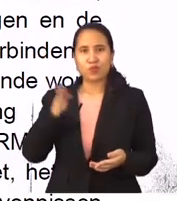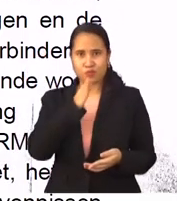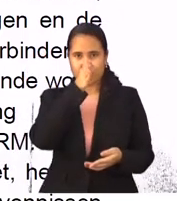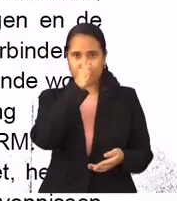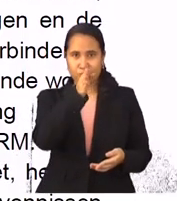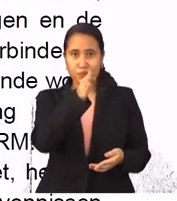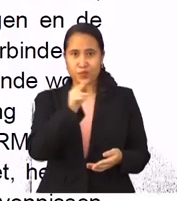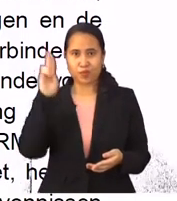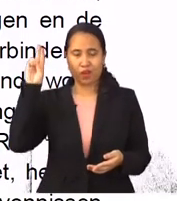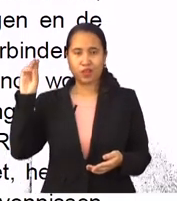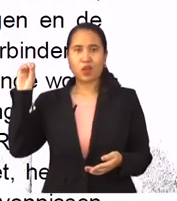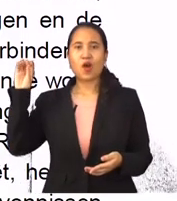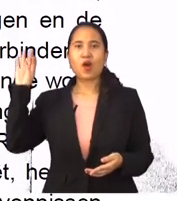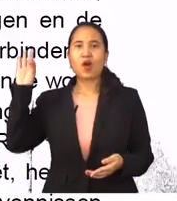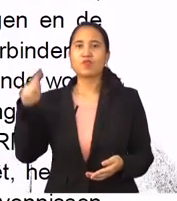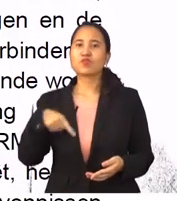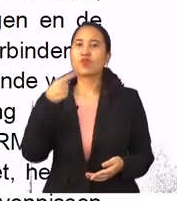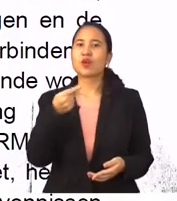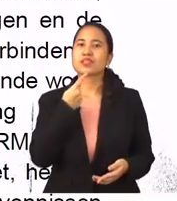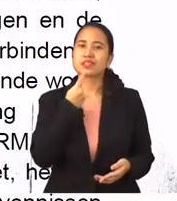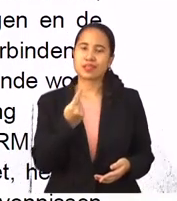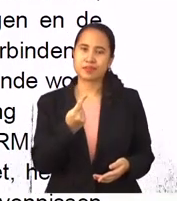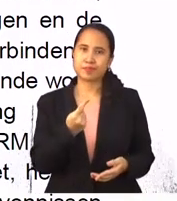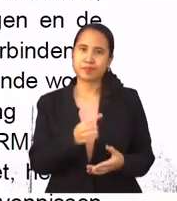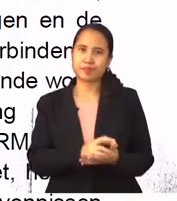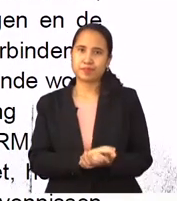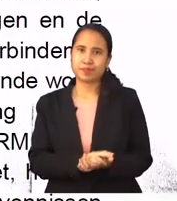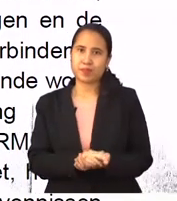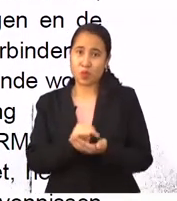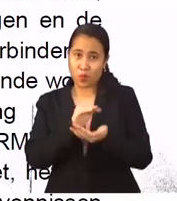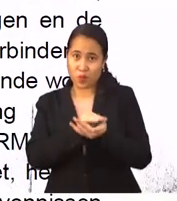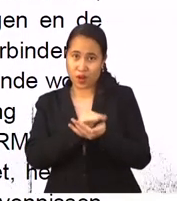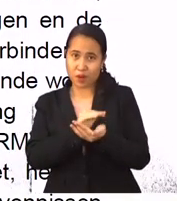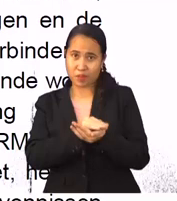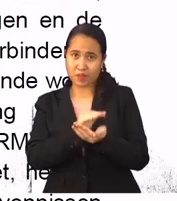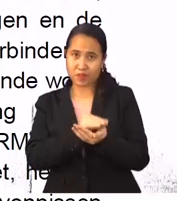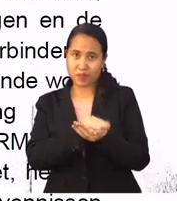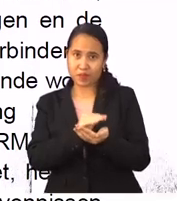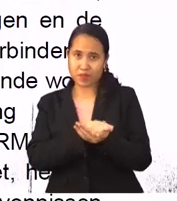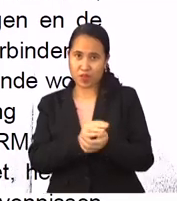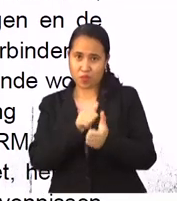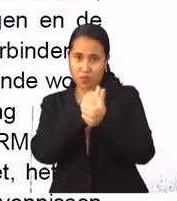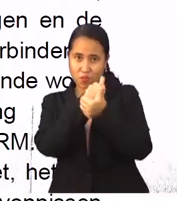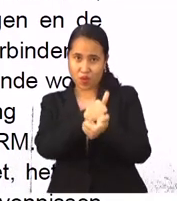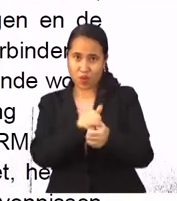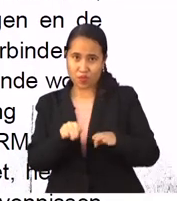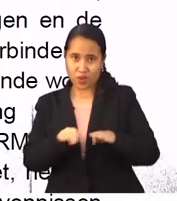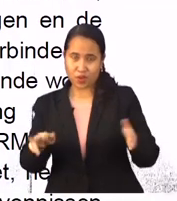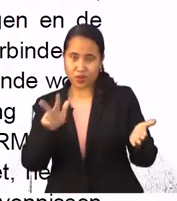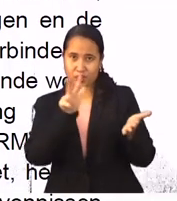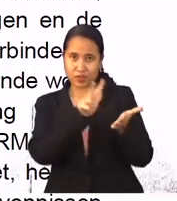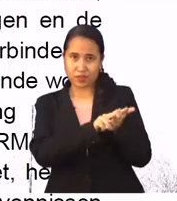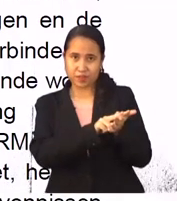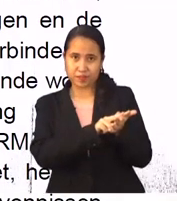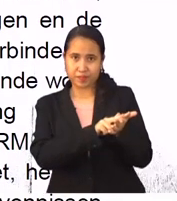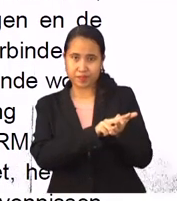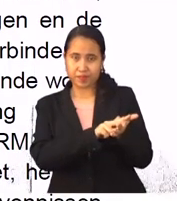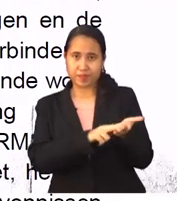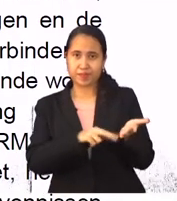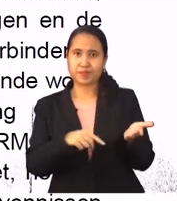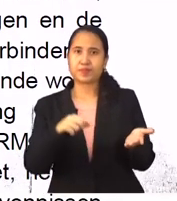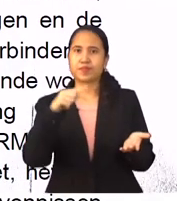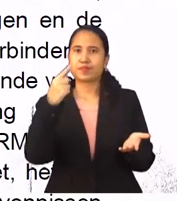doelstelling van het Hof het volgende stelt. Ter waarborging van de naleving van de grondwet, voornamelijk van de